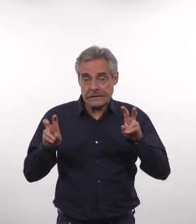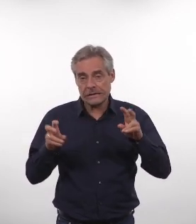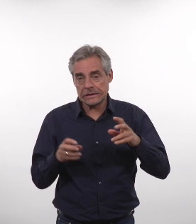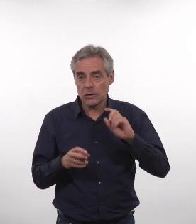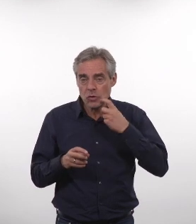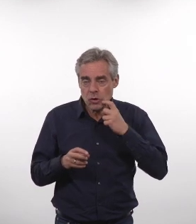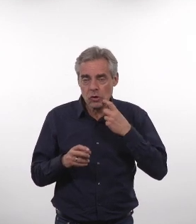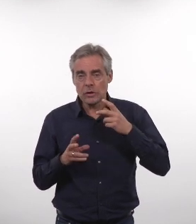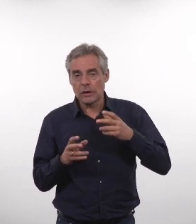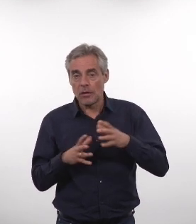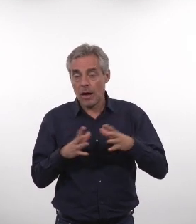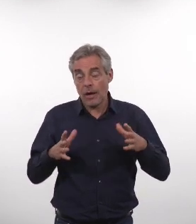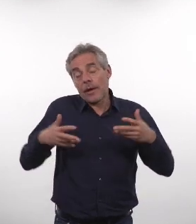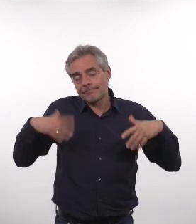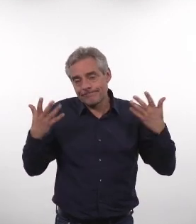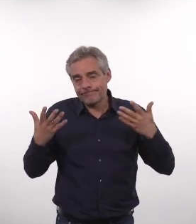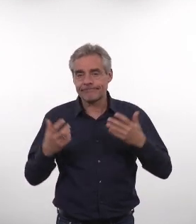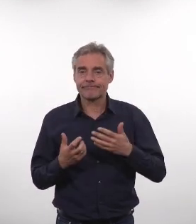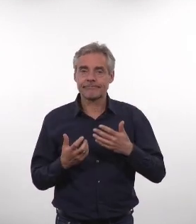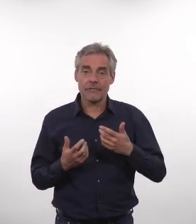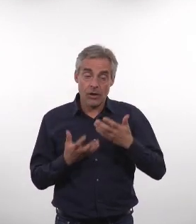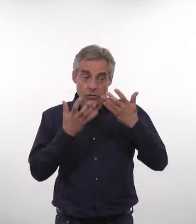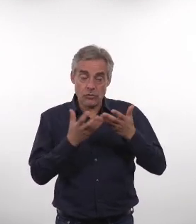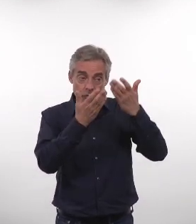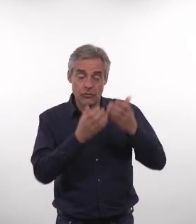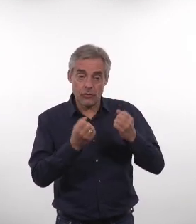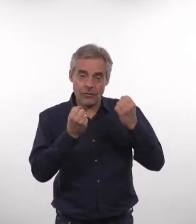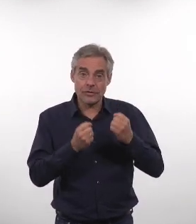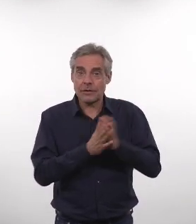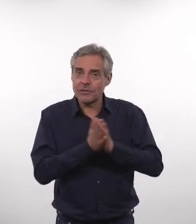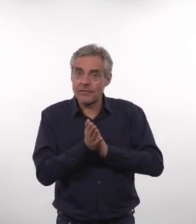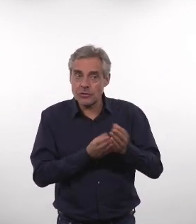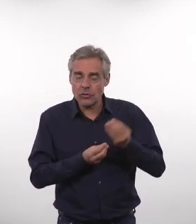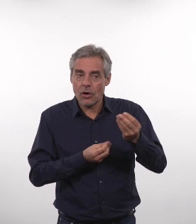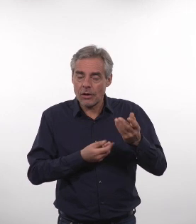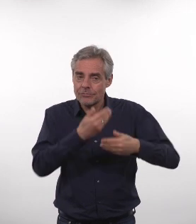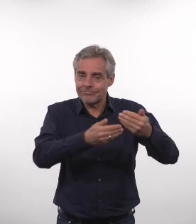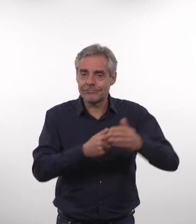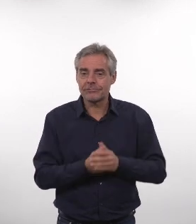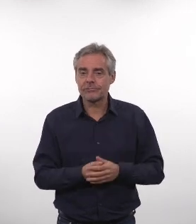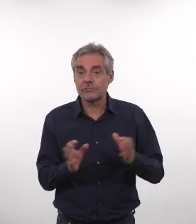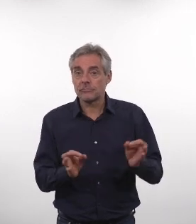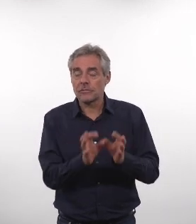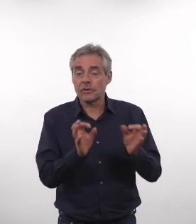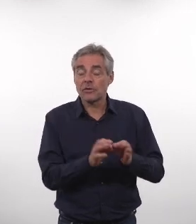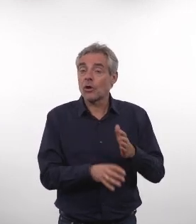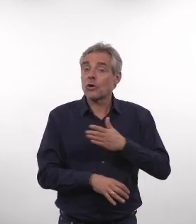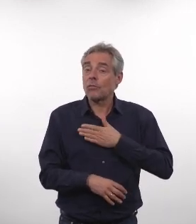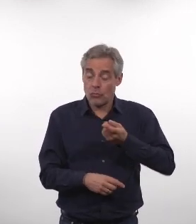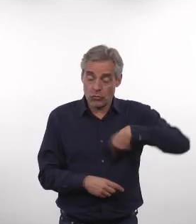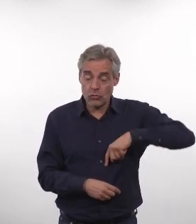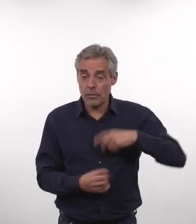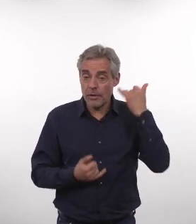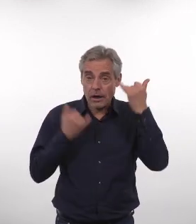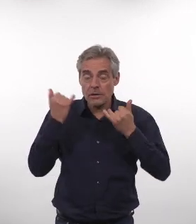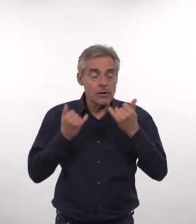Euh, mais en fait, ce qu'on cherche, c'est vraiment le côté renforçateur. De la même façon, si nous, enfin voilà,